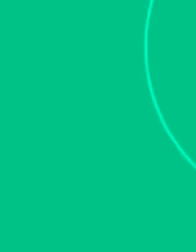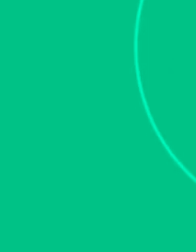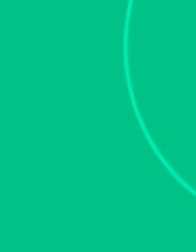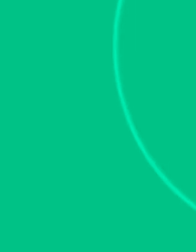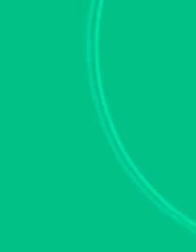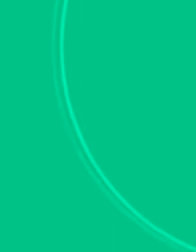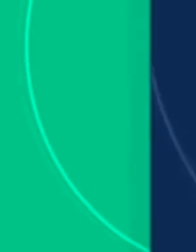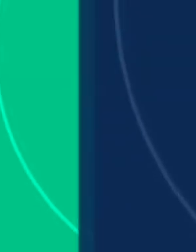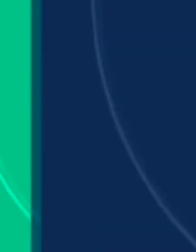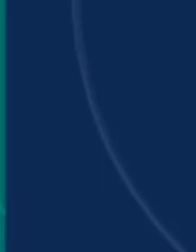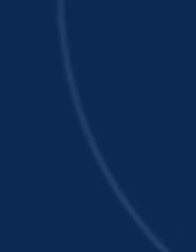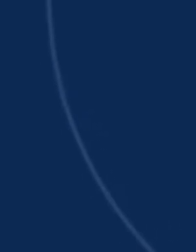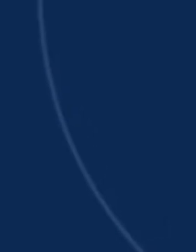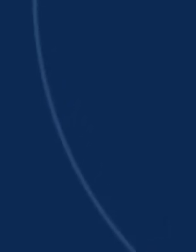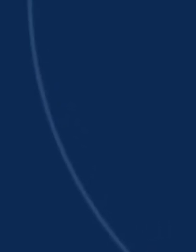Музика